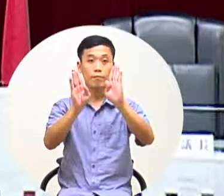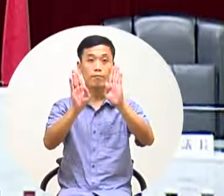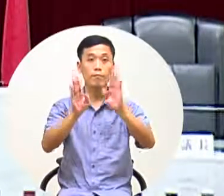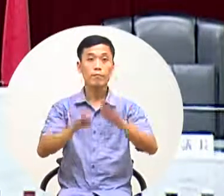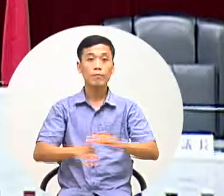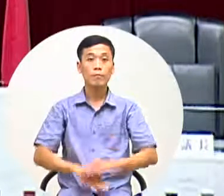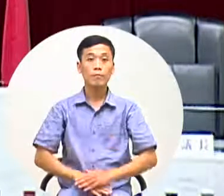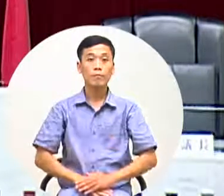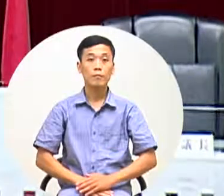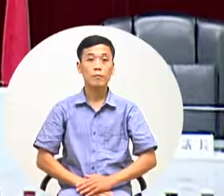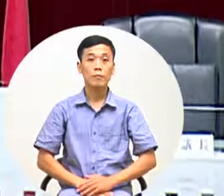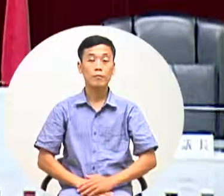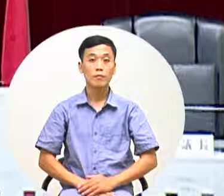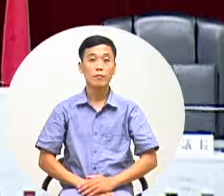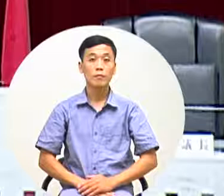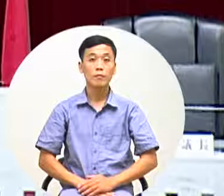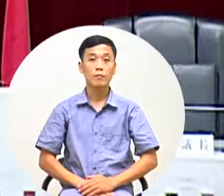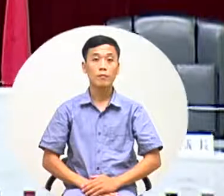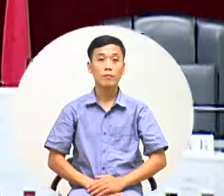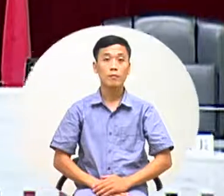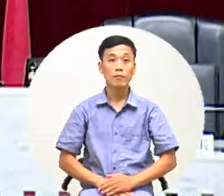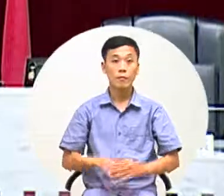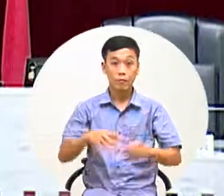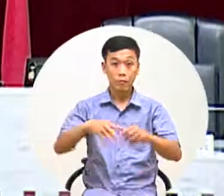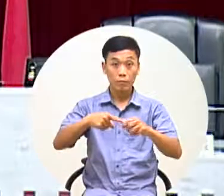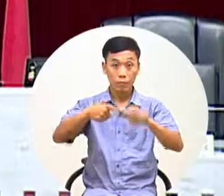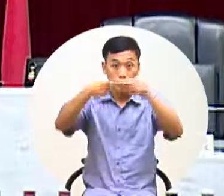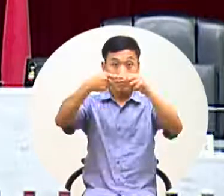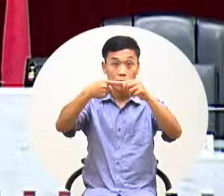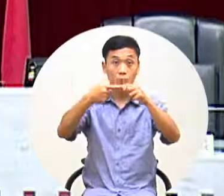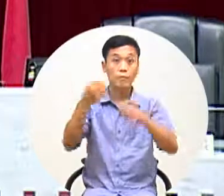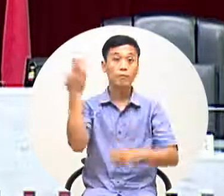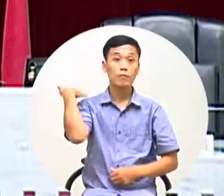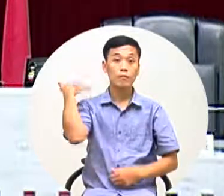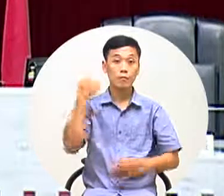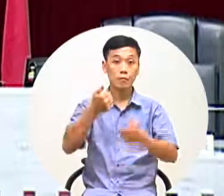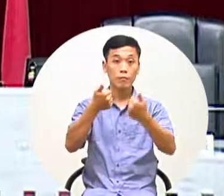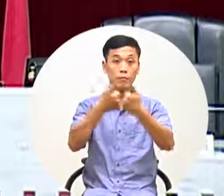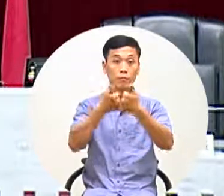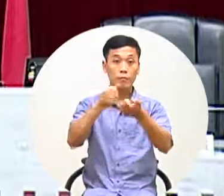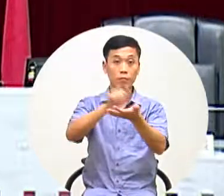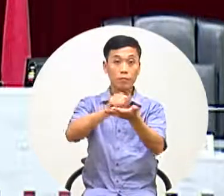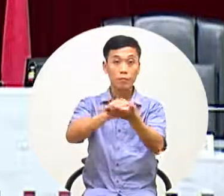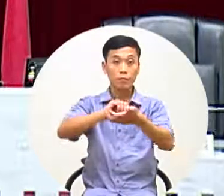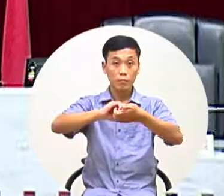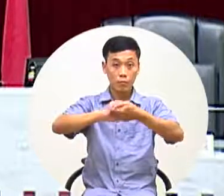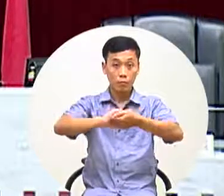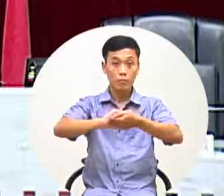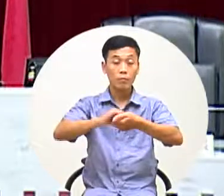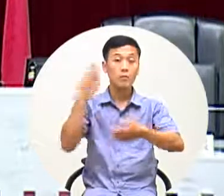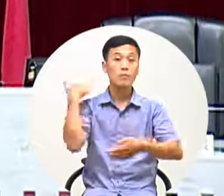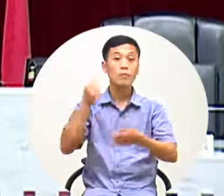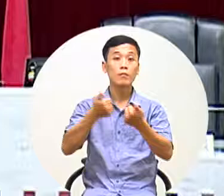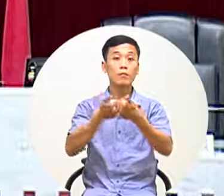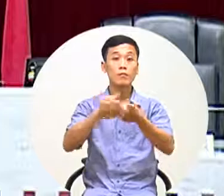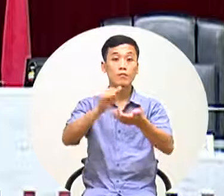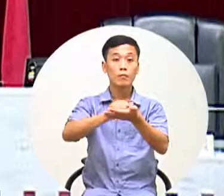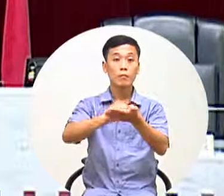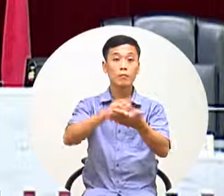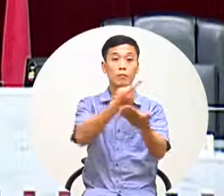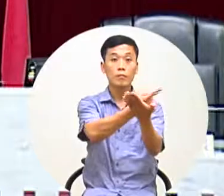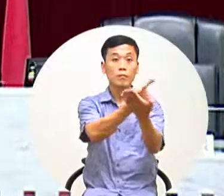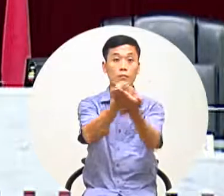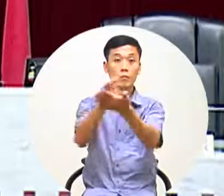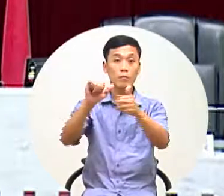我首先确认上次会议记录，上次会议记录已经放在各位议员桌上，请参